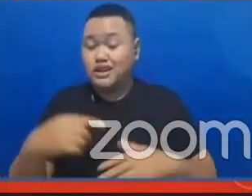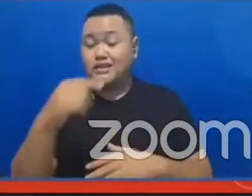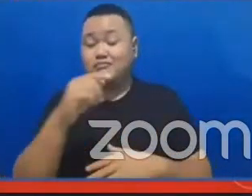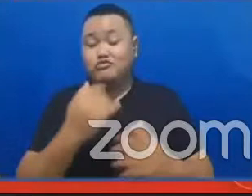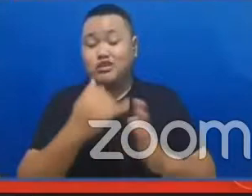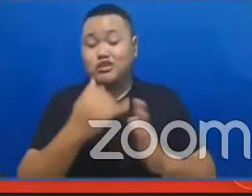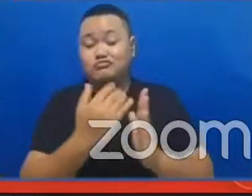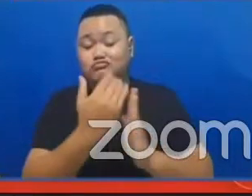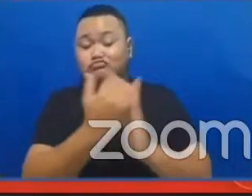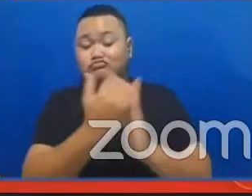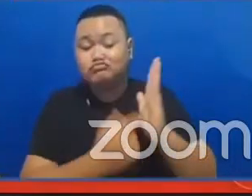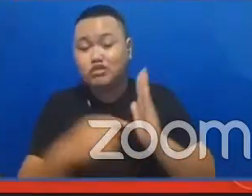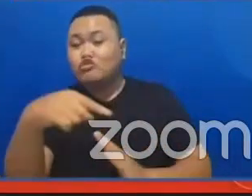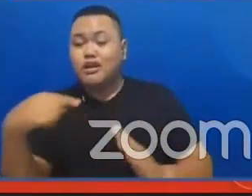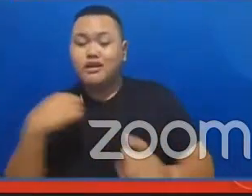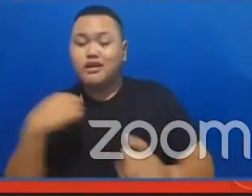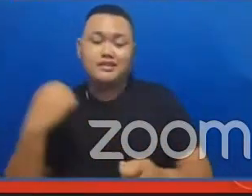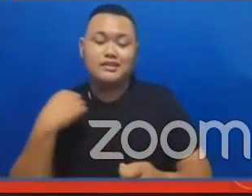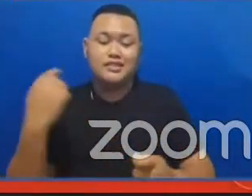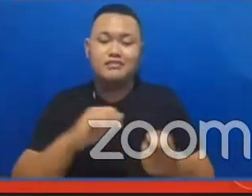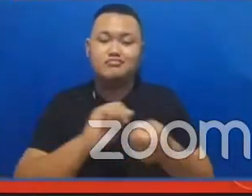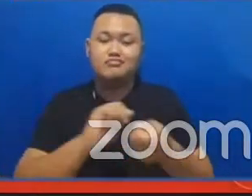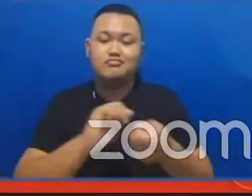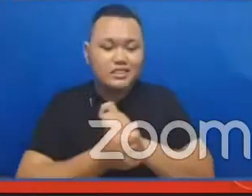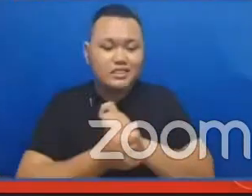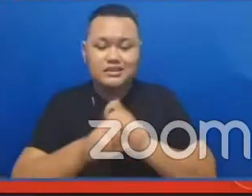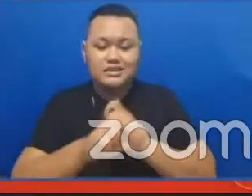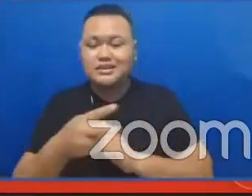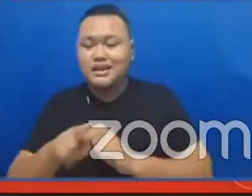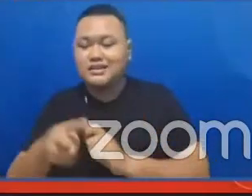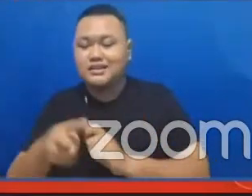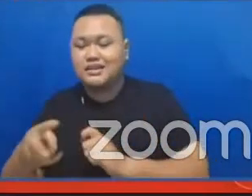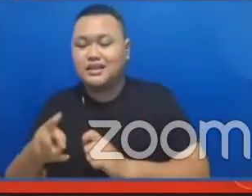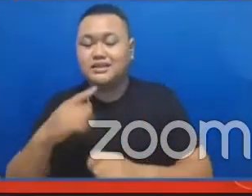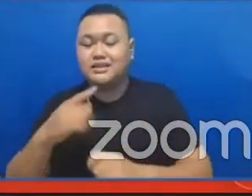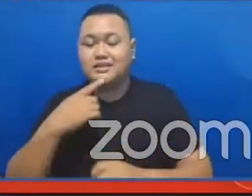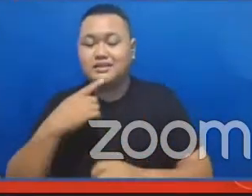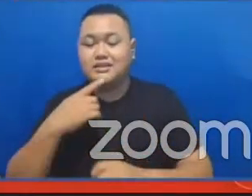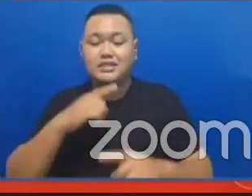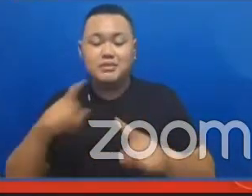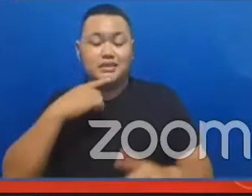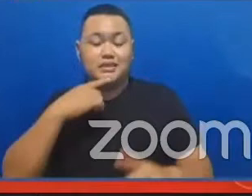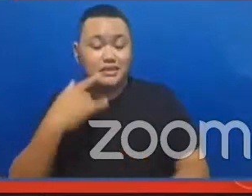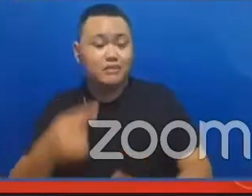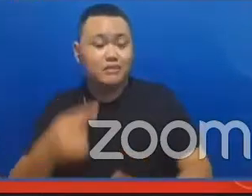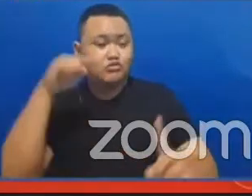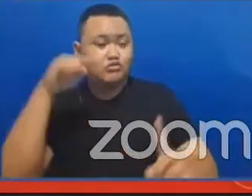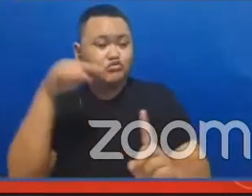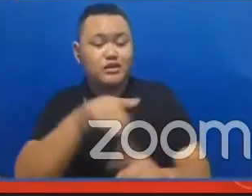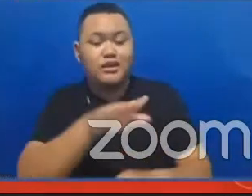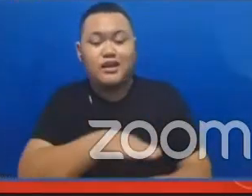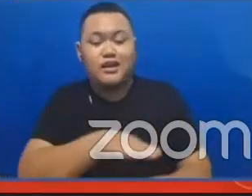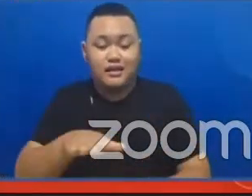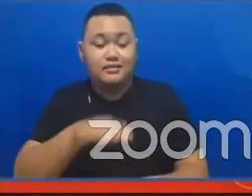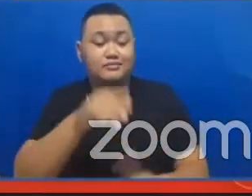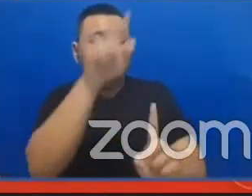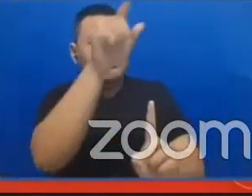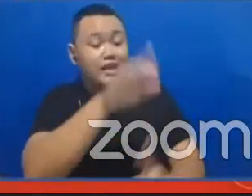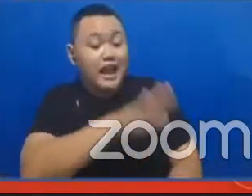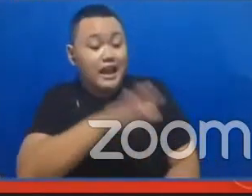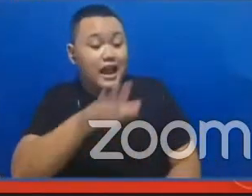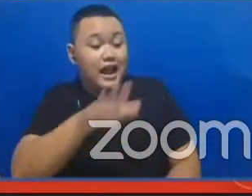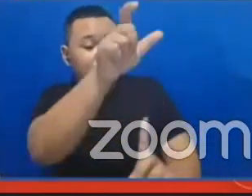menarik buat siswa, kita ganti dengan hal yang menarik buat siswa kita. Jadi tetap orientasinya kepada siswa, pahami siswa kita